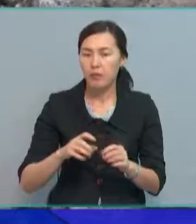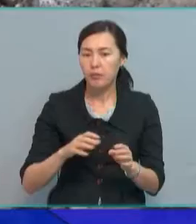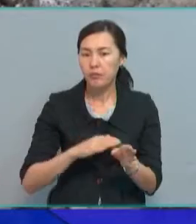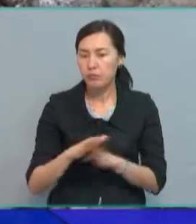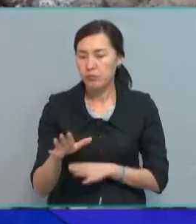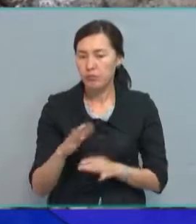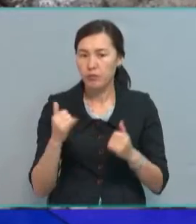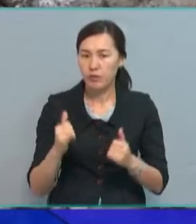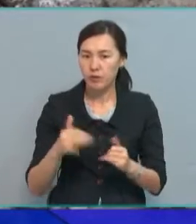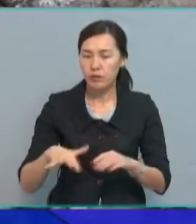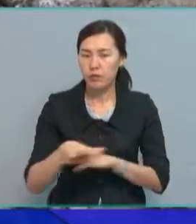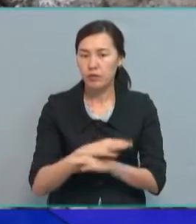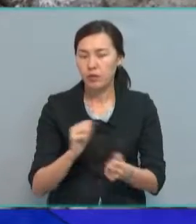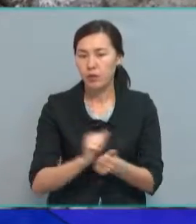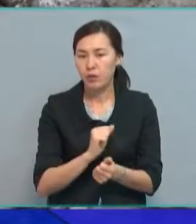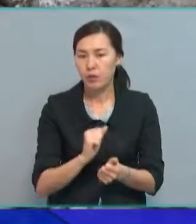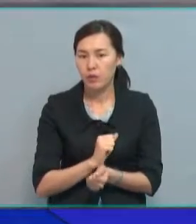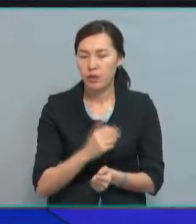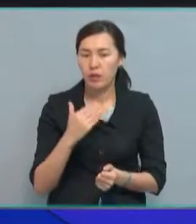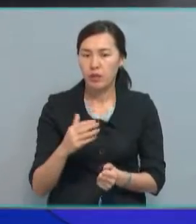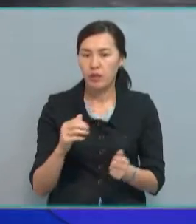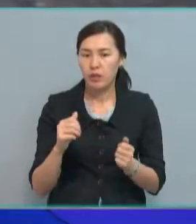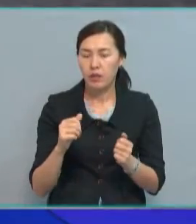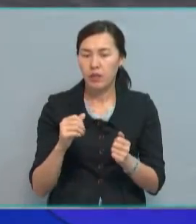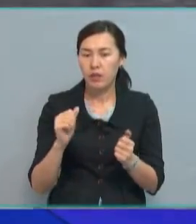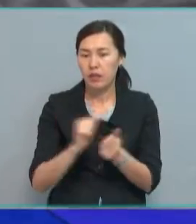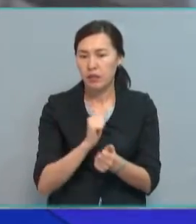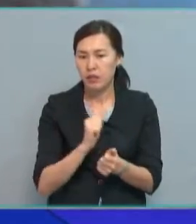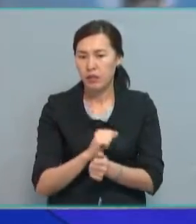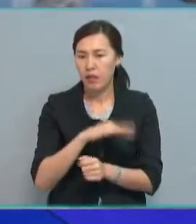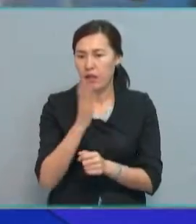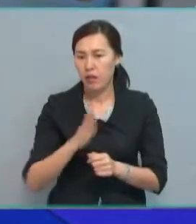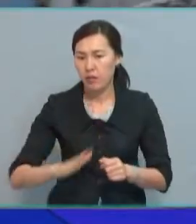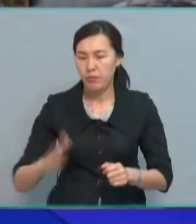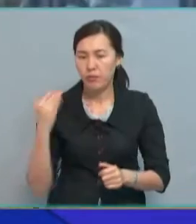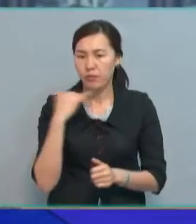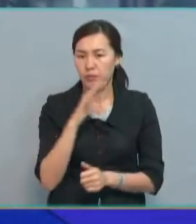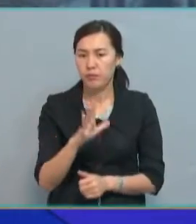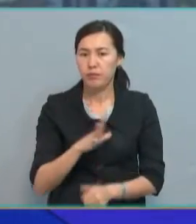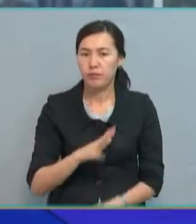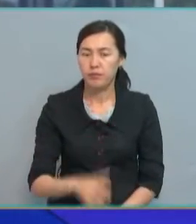еді. Қазір арықтың айналасы құрғақ, есесіне тас пен топырақ тау болып үйіліп жатыр.